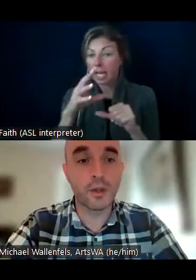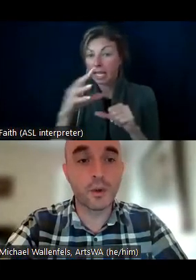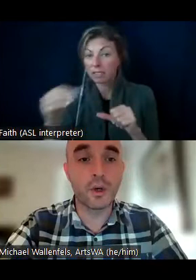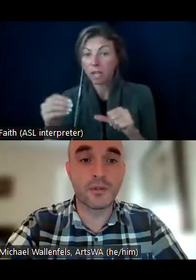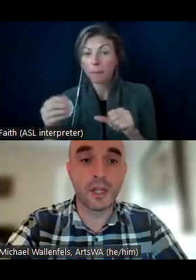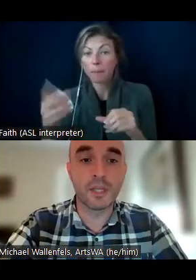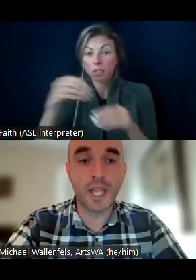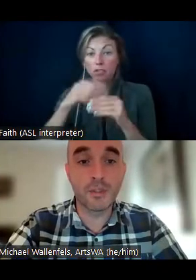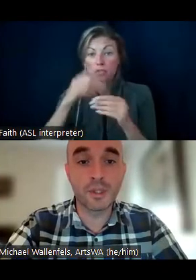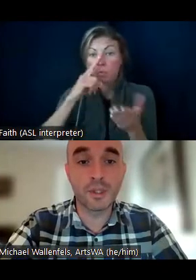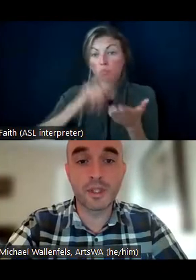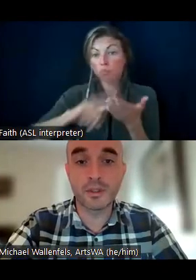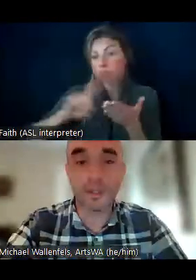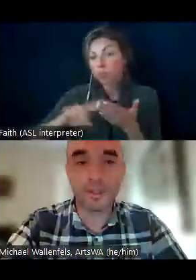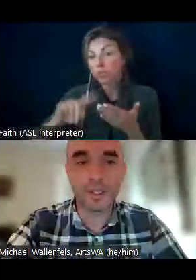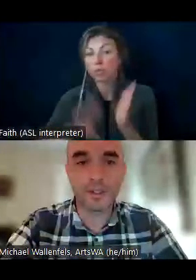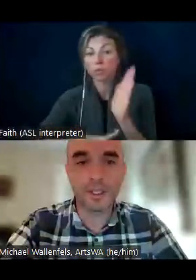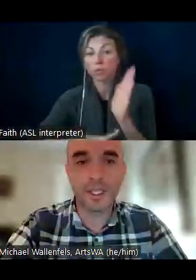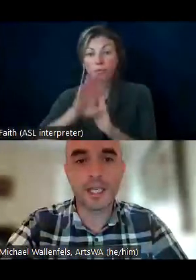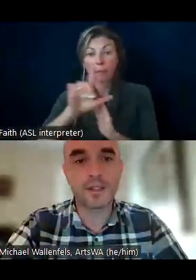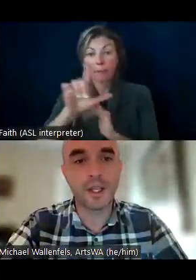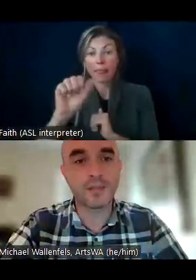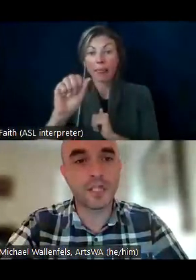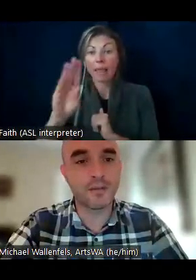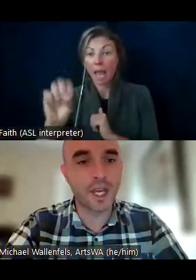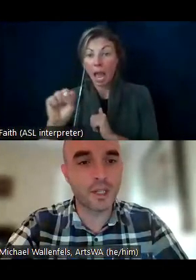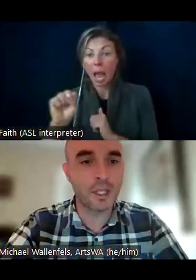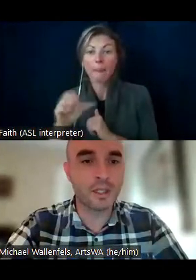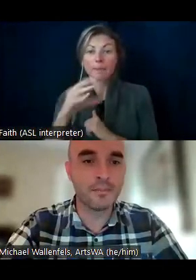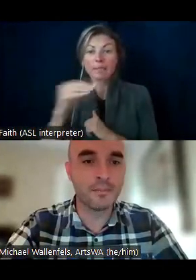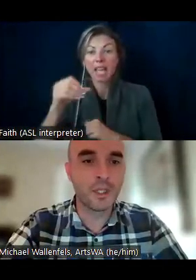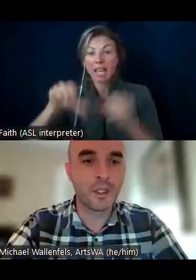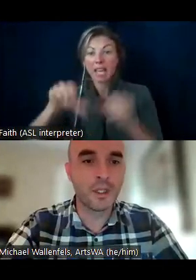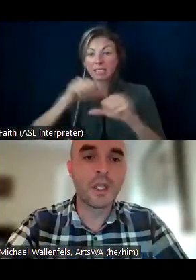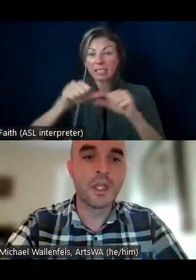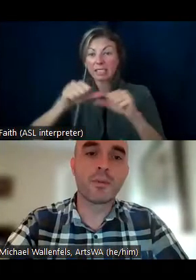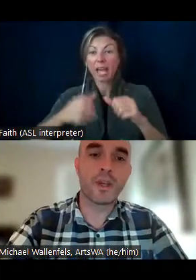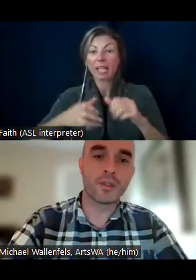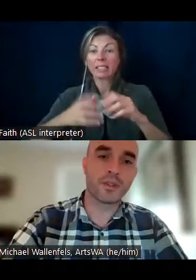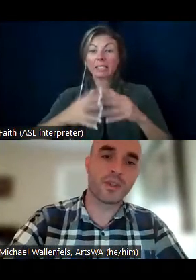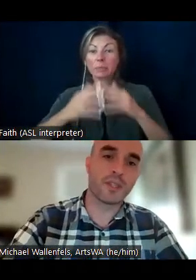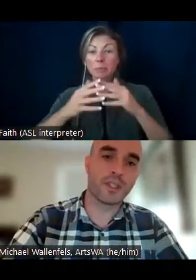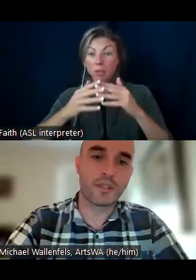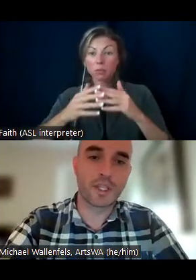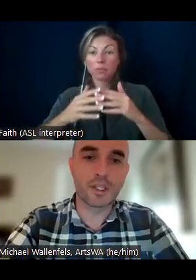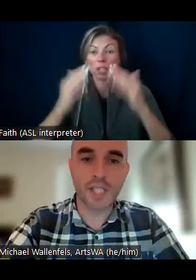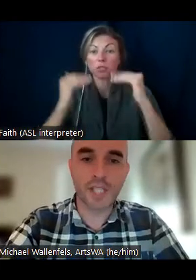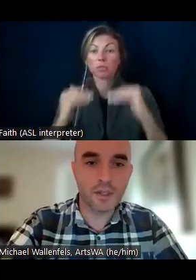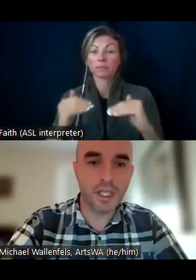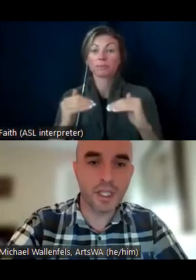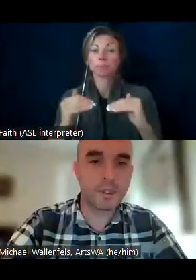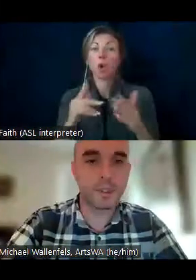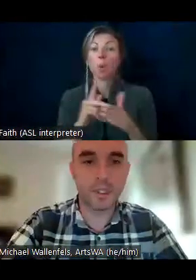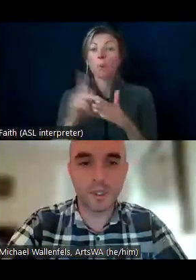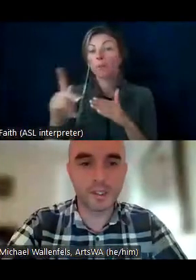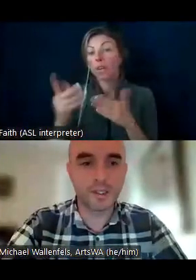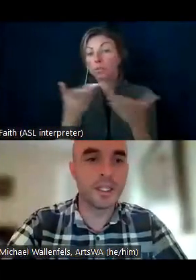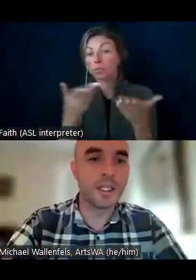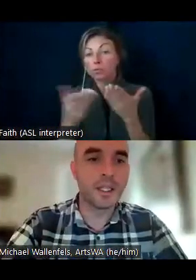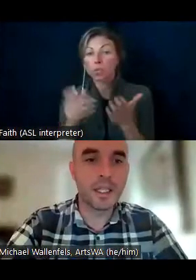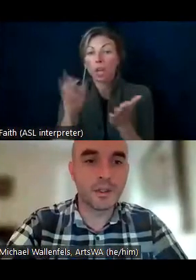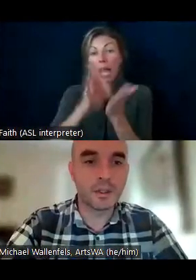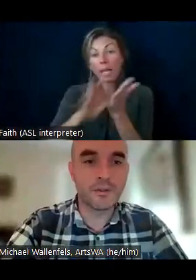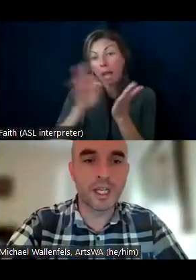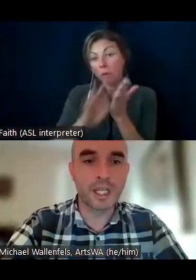연구, 그러니까 개발 실험실 또는 서비스 이런 연구 또는 과학 제조 업체, 그다음에 전문 서비스, 예를